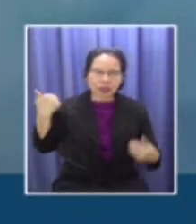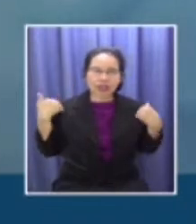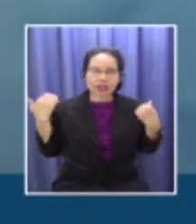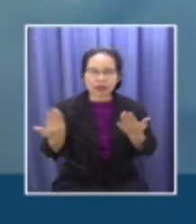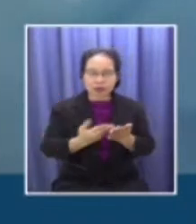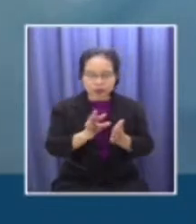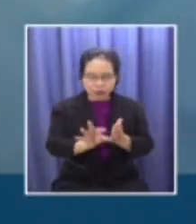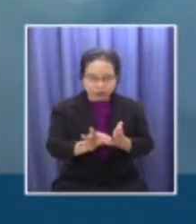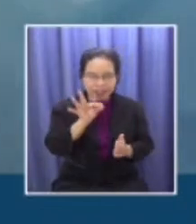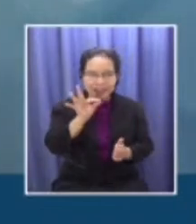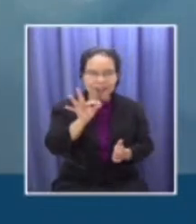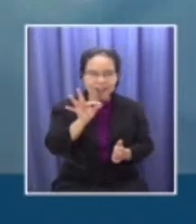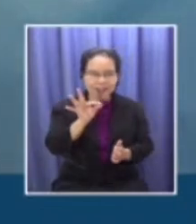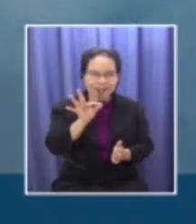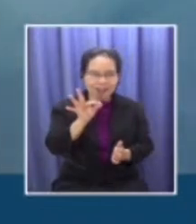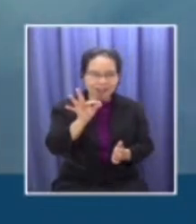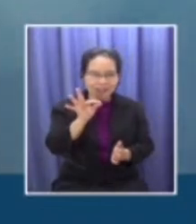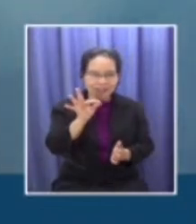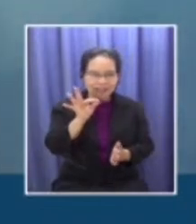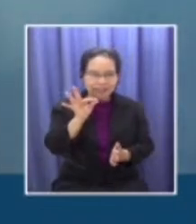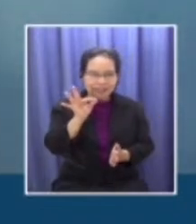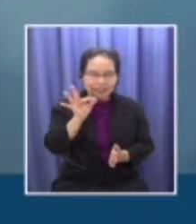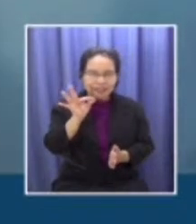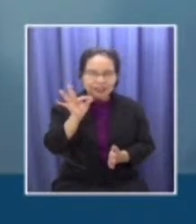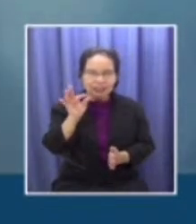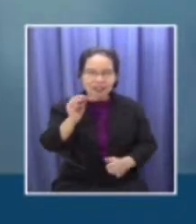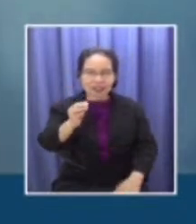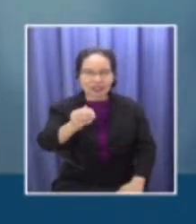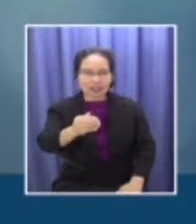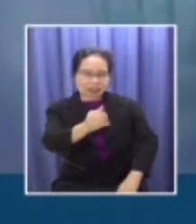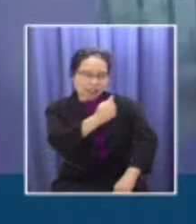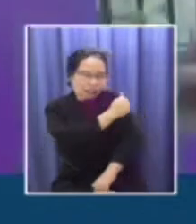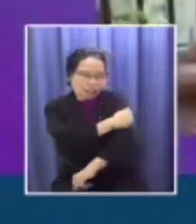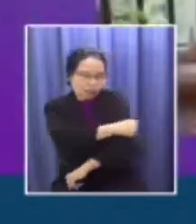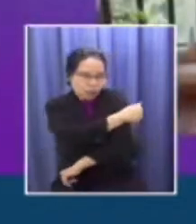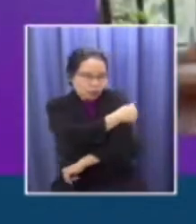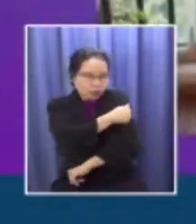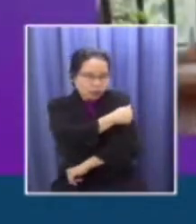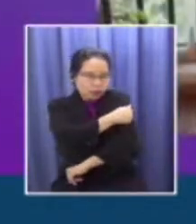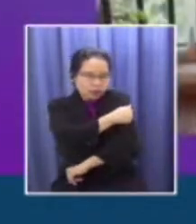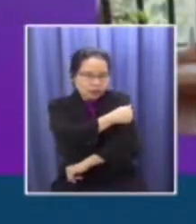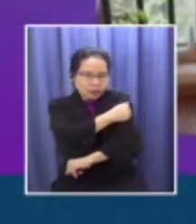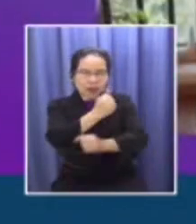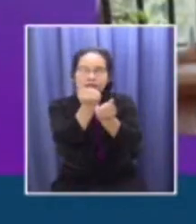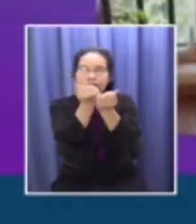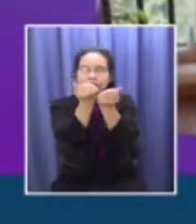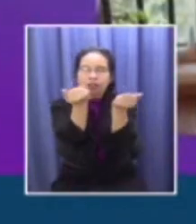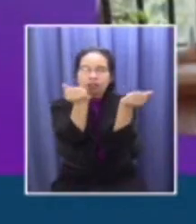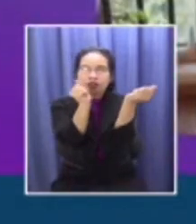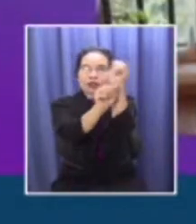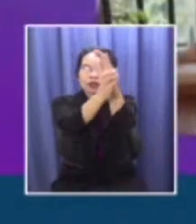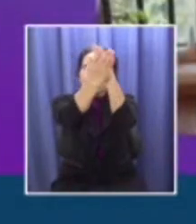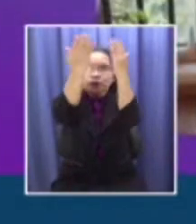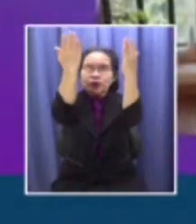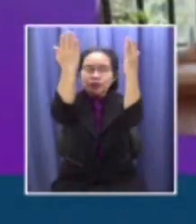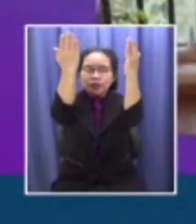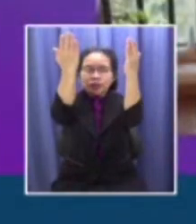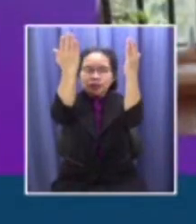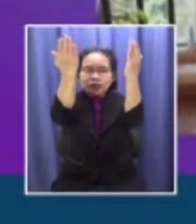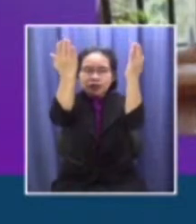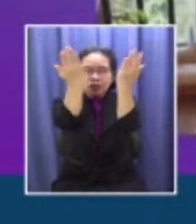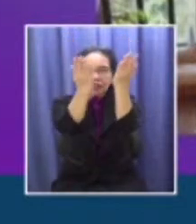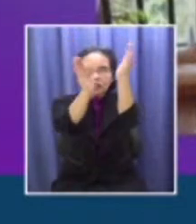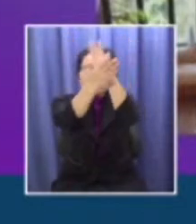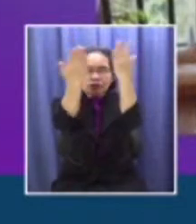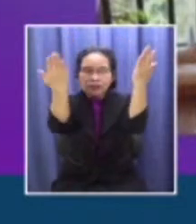kura unya saa akwanya no na anya eno nko na wan mu hunu ye wo efrinhye aduonu a